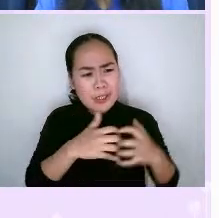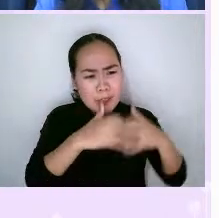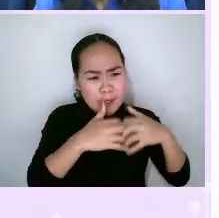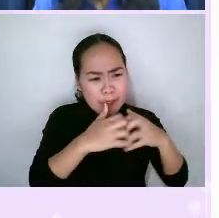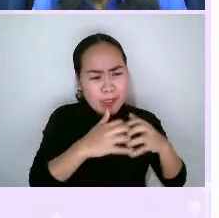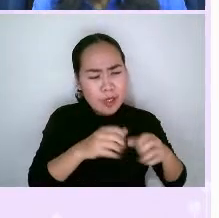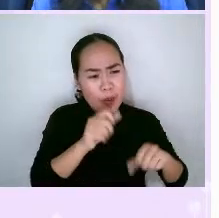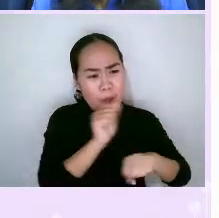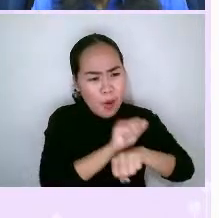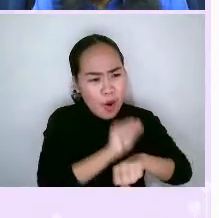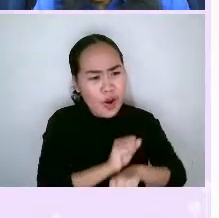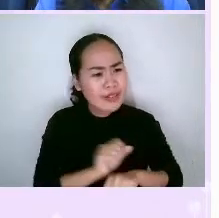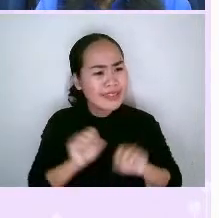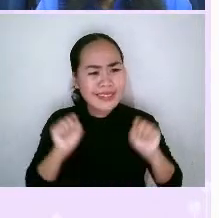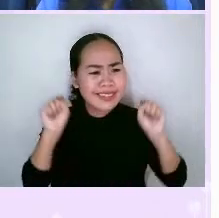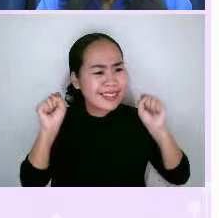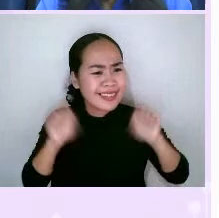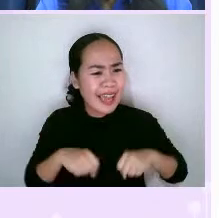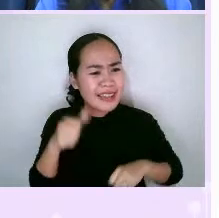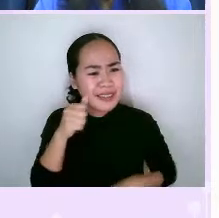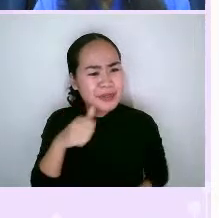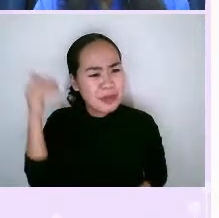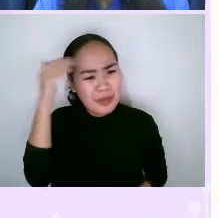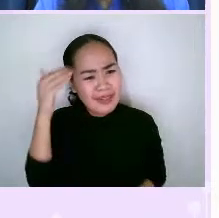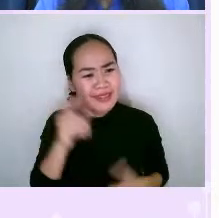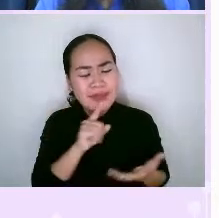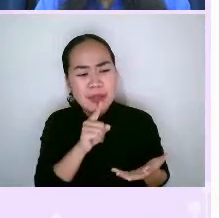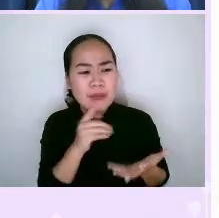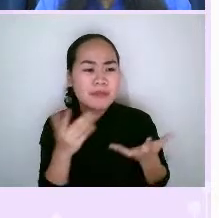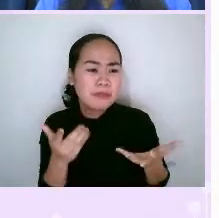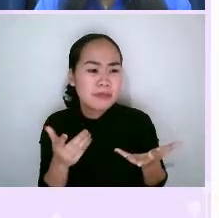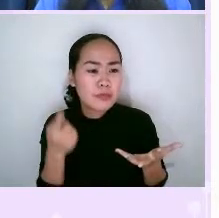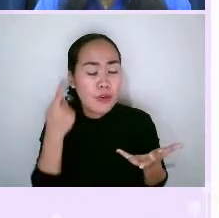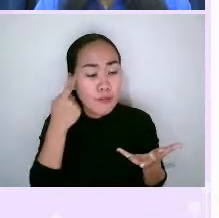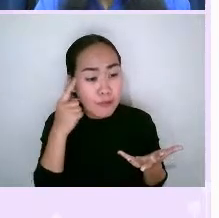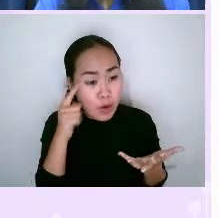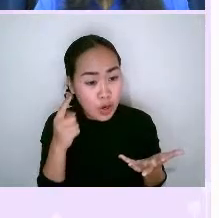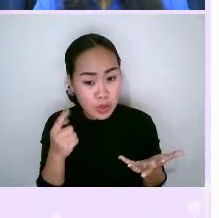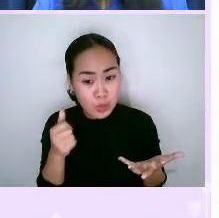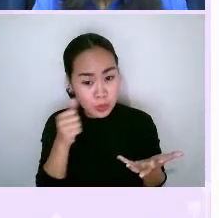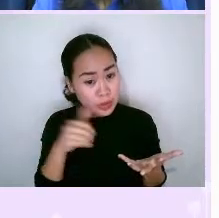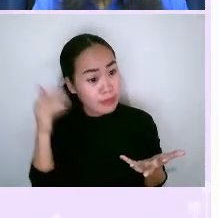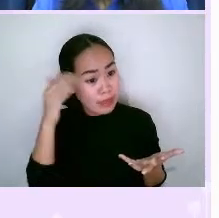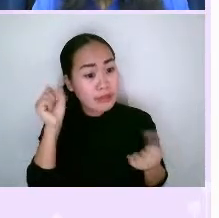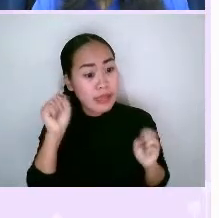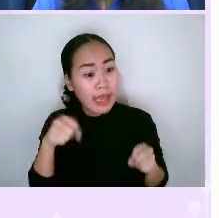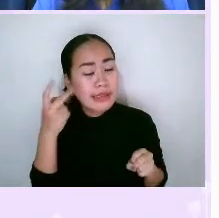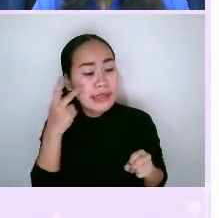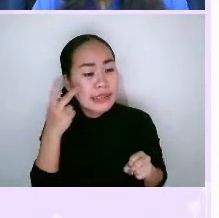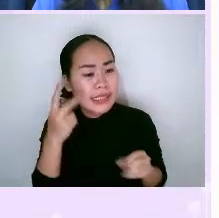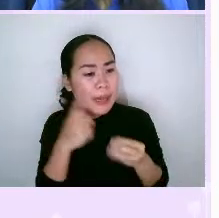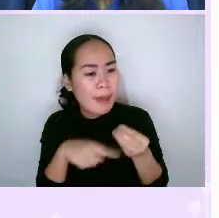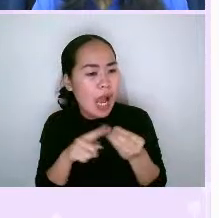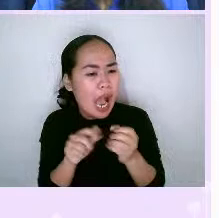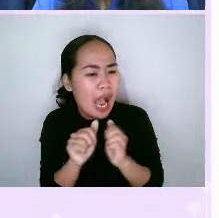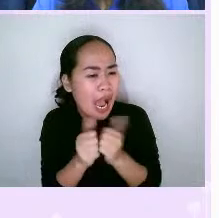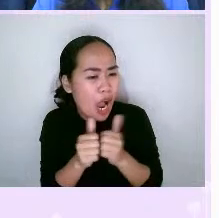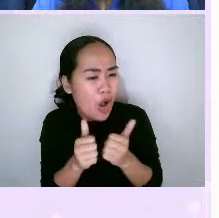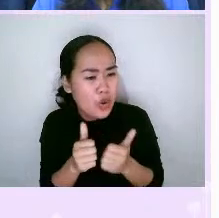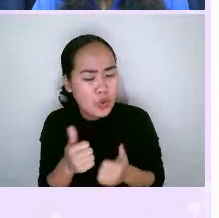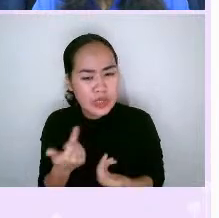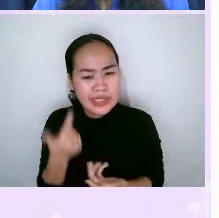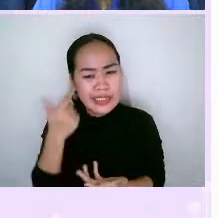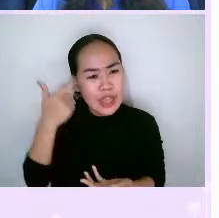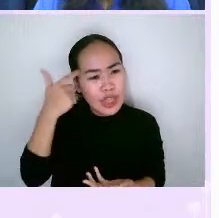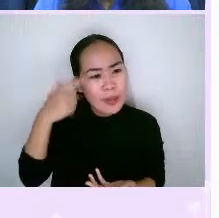mga kababaihan. At the same time po, para ma-ensure din po natin ang gender perspective sa pag-develop ng mga